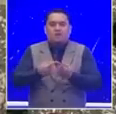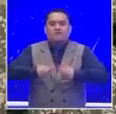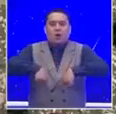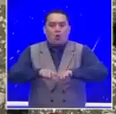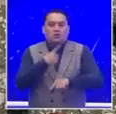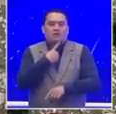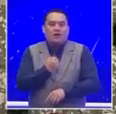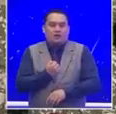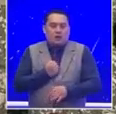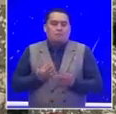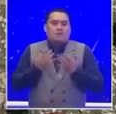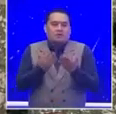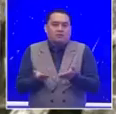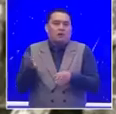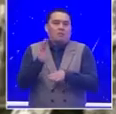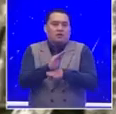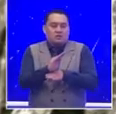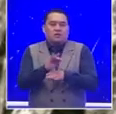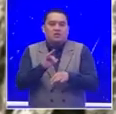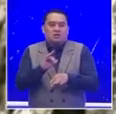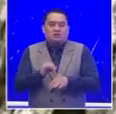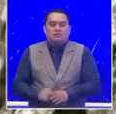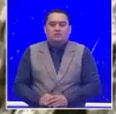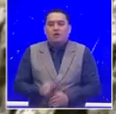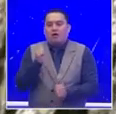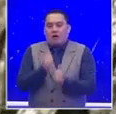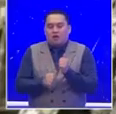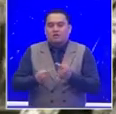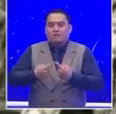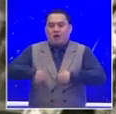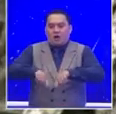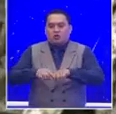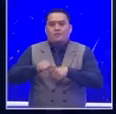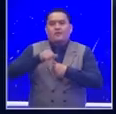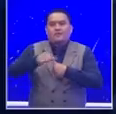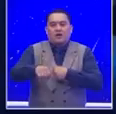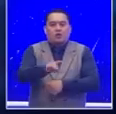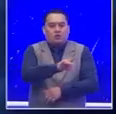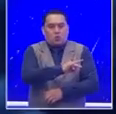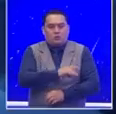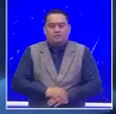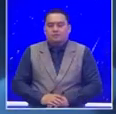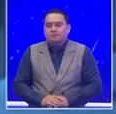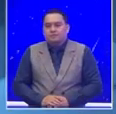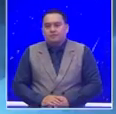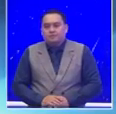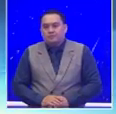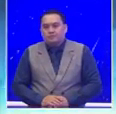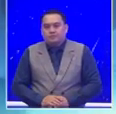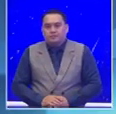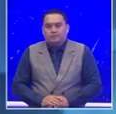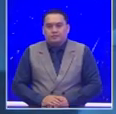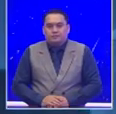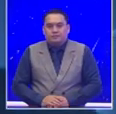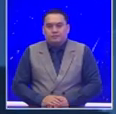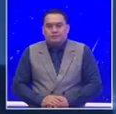из потребностей в дополнительных силах и средствах в каждом отдельно взятом регионе. Азат Жумаханов, Габит Кабдрахман, телекомпания